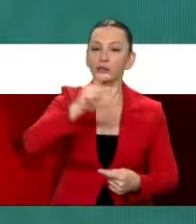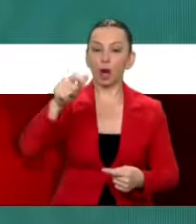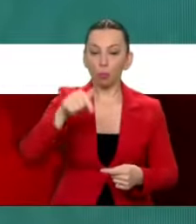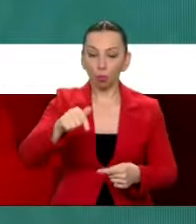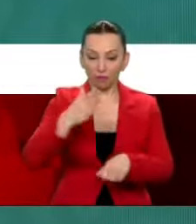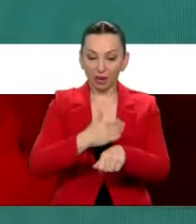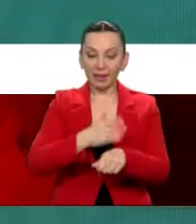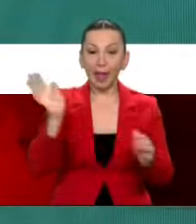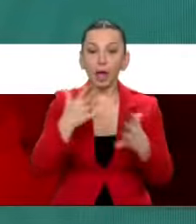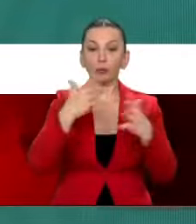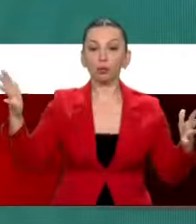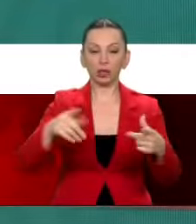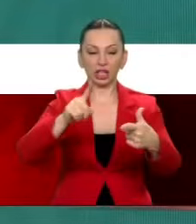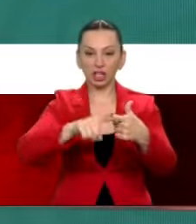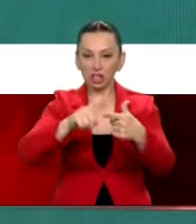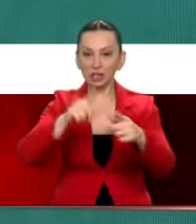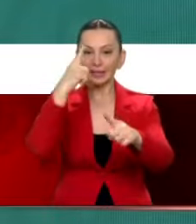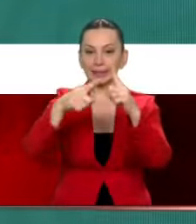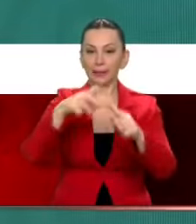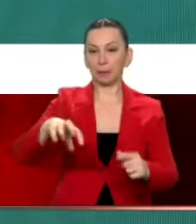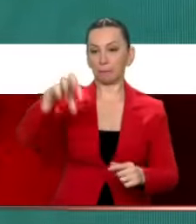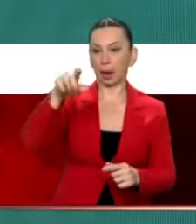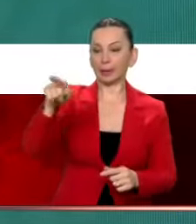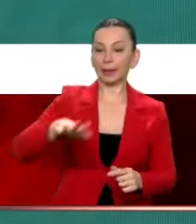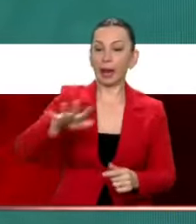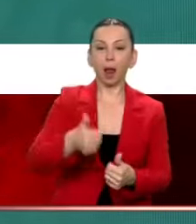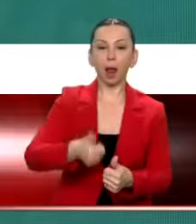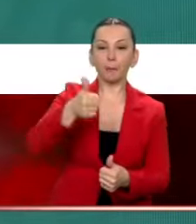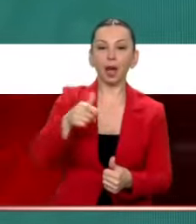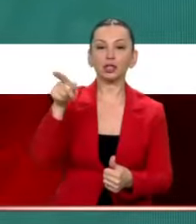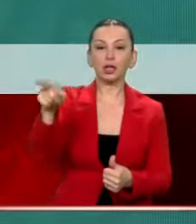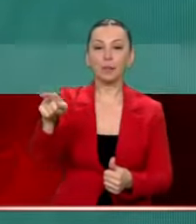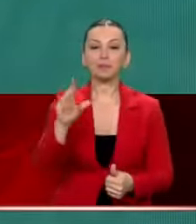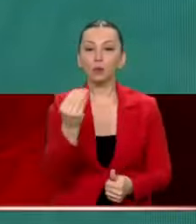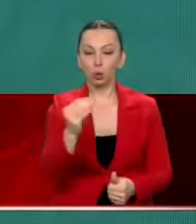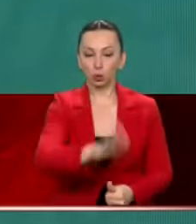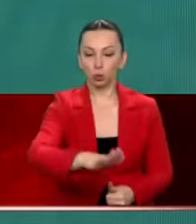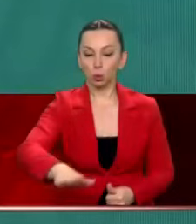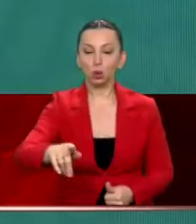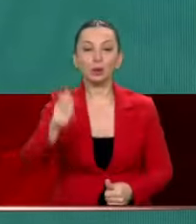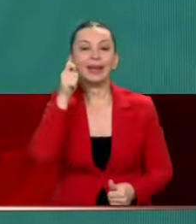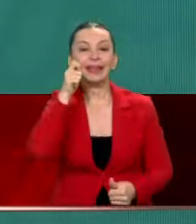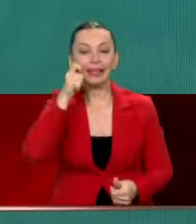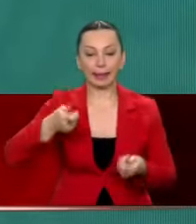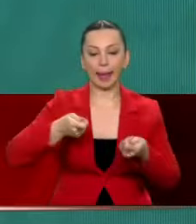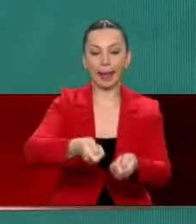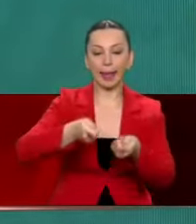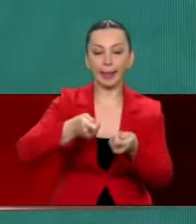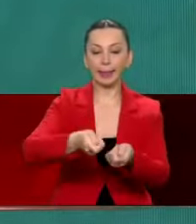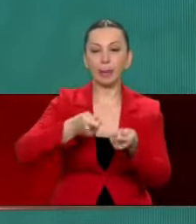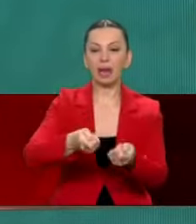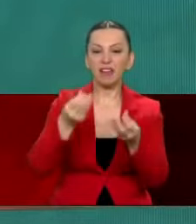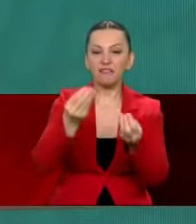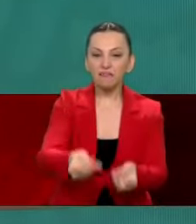büyük ikinci siyasi partisinin şu anki genel başkanı çocuklara din eğitimi